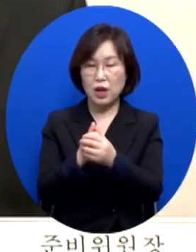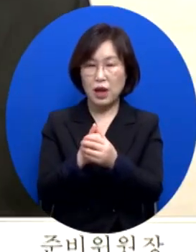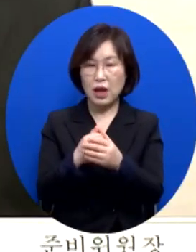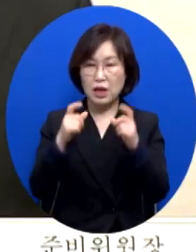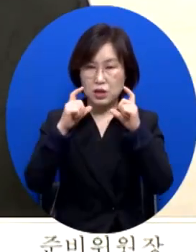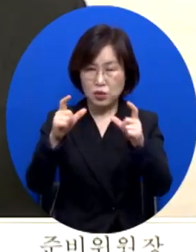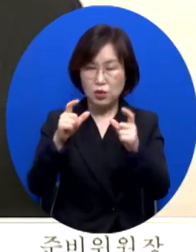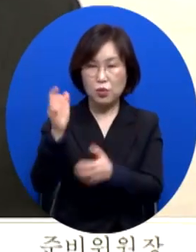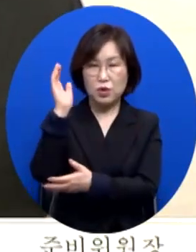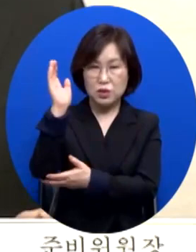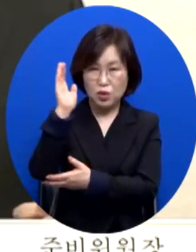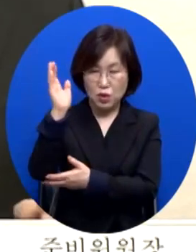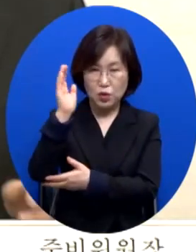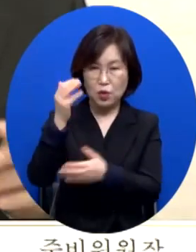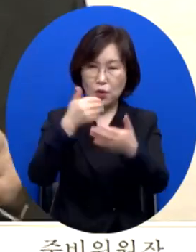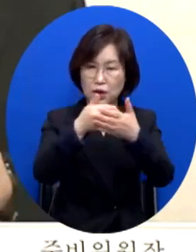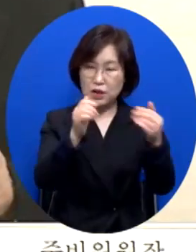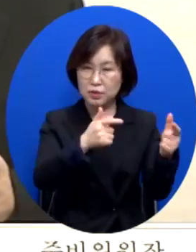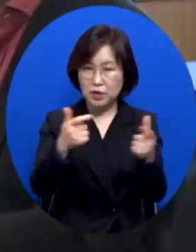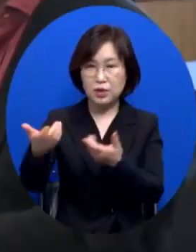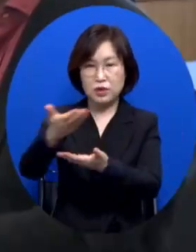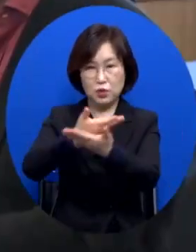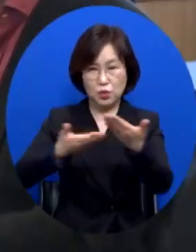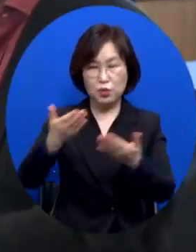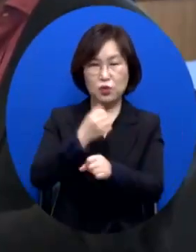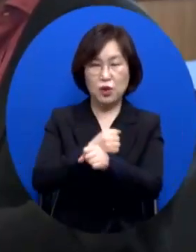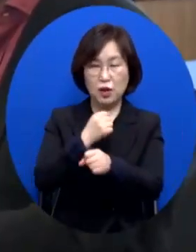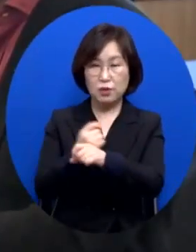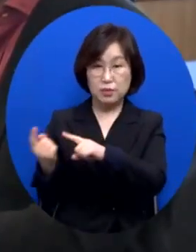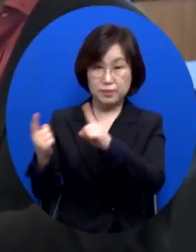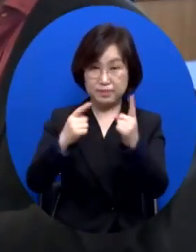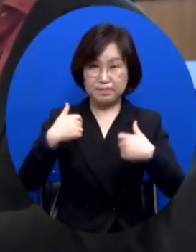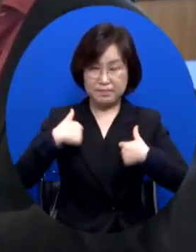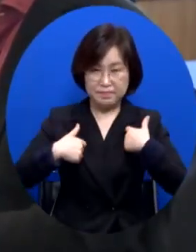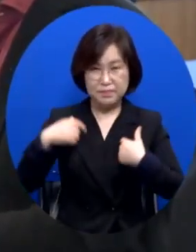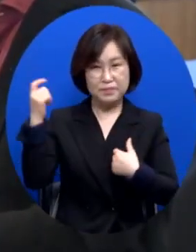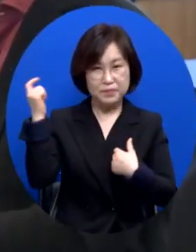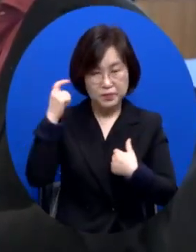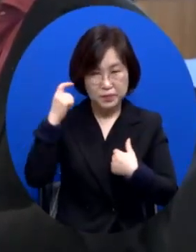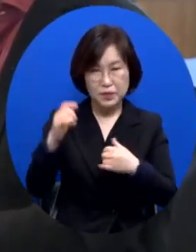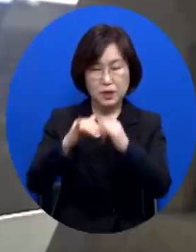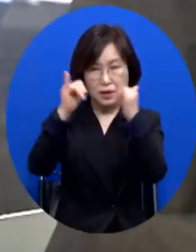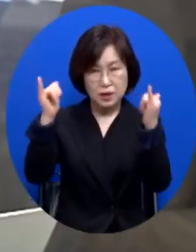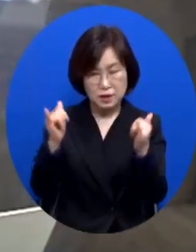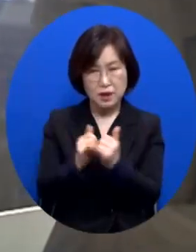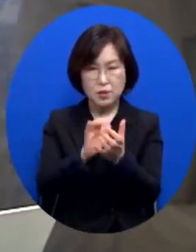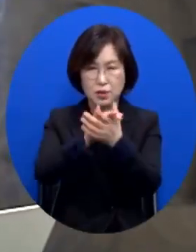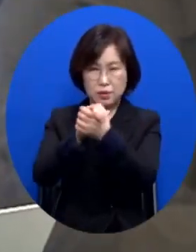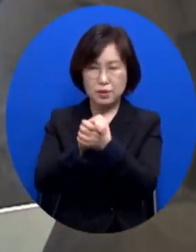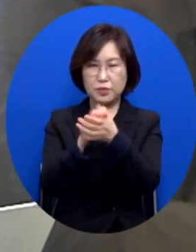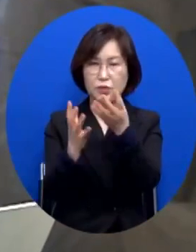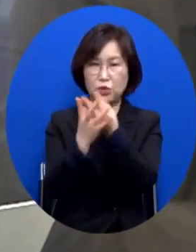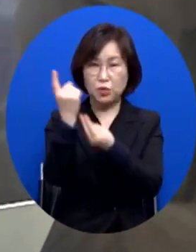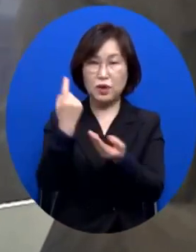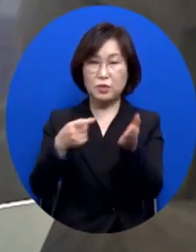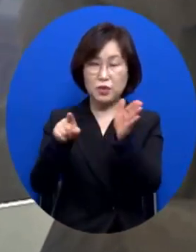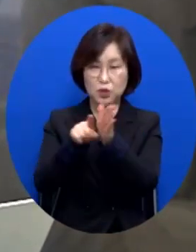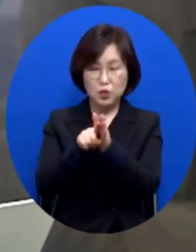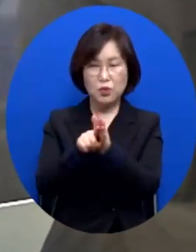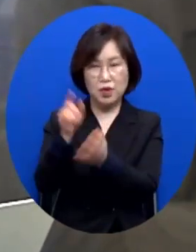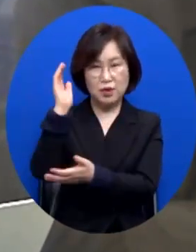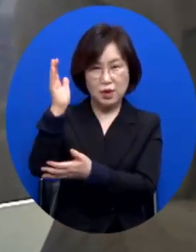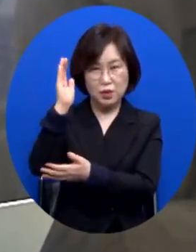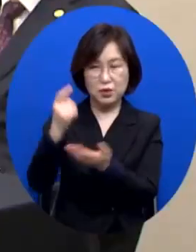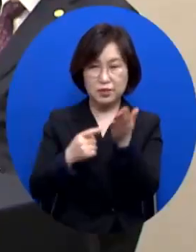선언문, 설교문, 포스터 등을 공유하고 부활의 기쁜 소식과 우리 사회의 화합과 통합을 위한